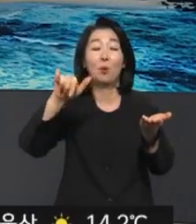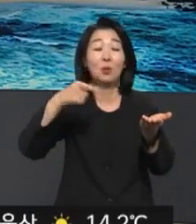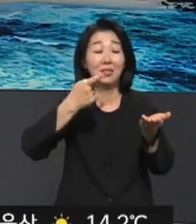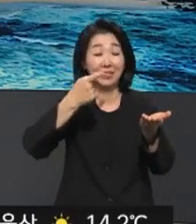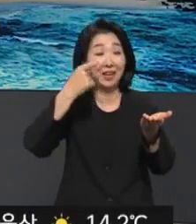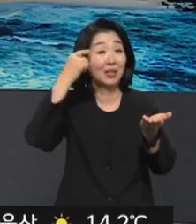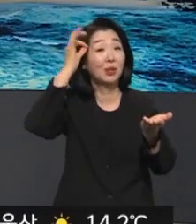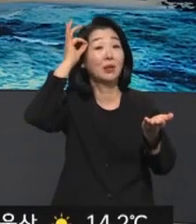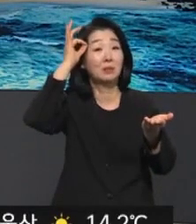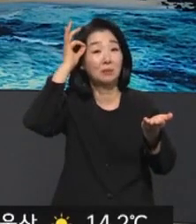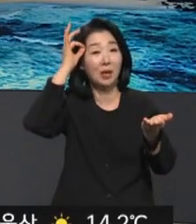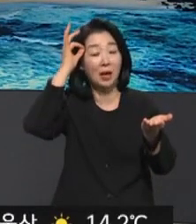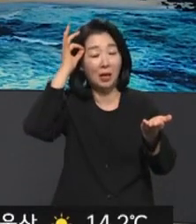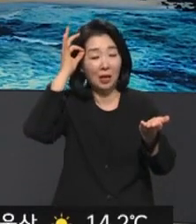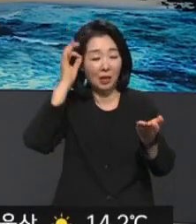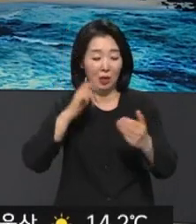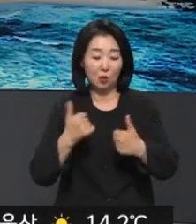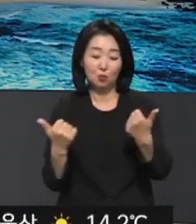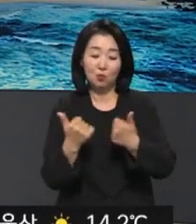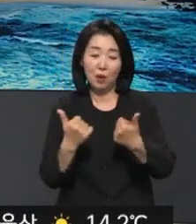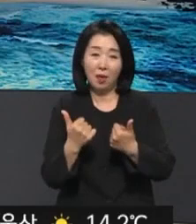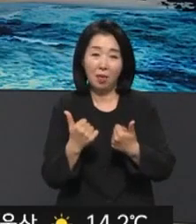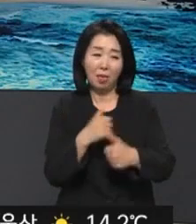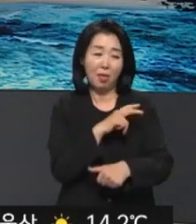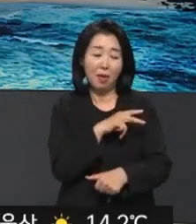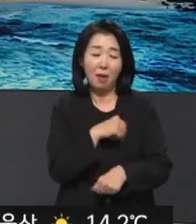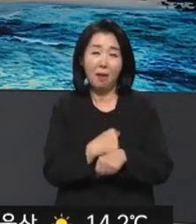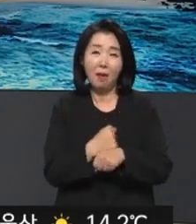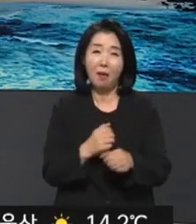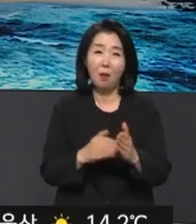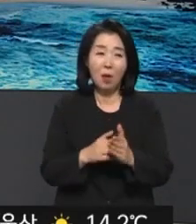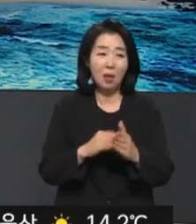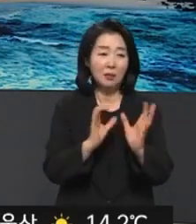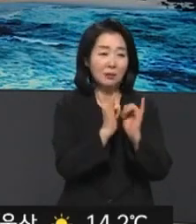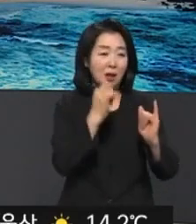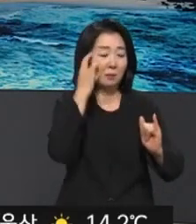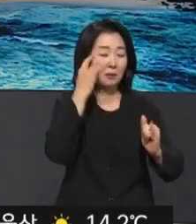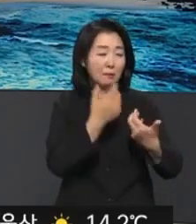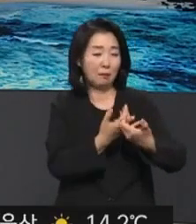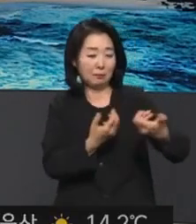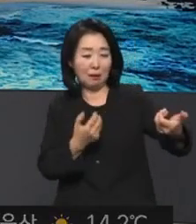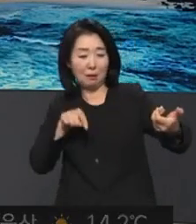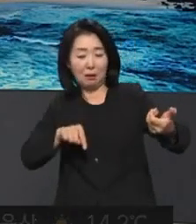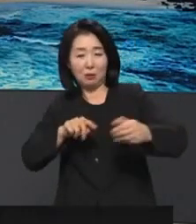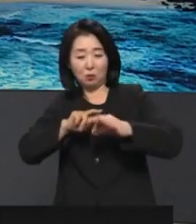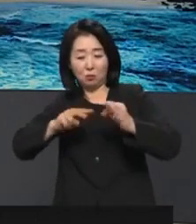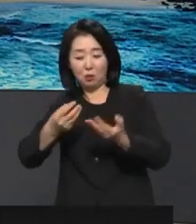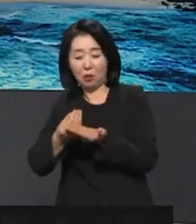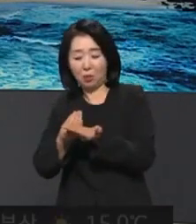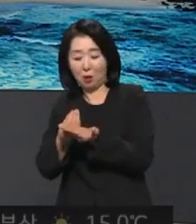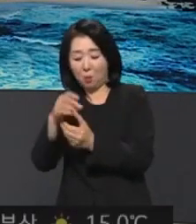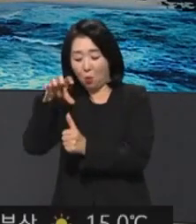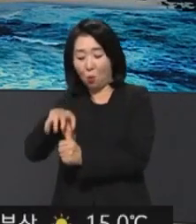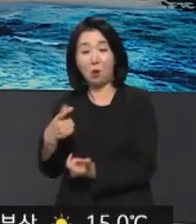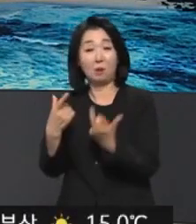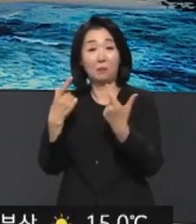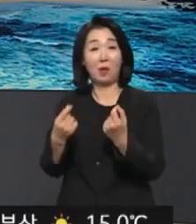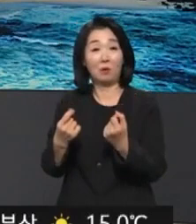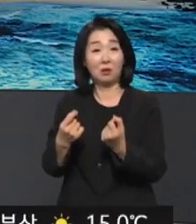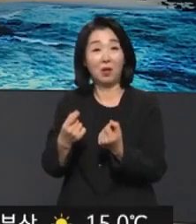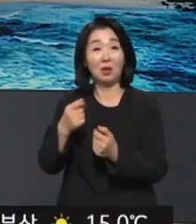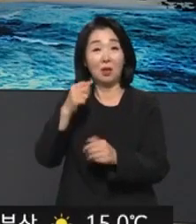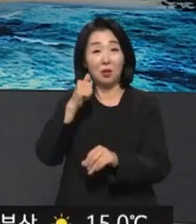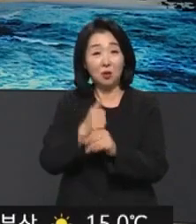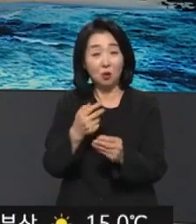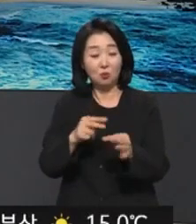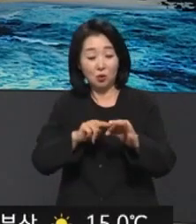여의도에 한번 입성한 사람은 점점 민심과 동떨어진 채 여의도라는 고립된 섬에 갇힌다는 의미에서 이 여의도를